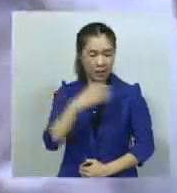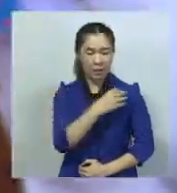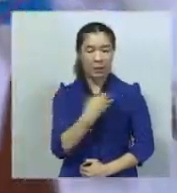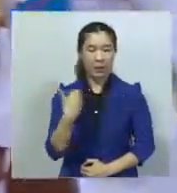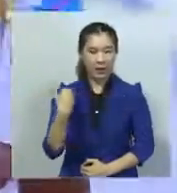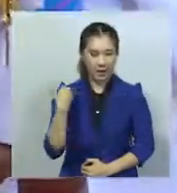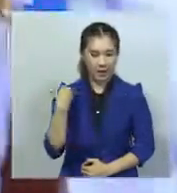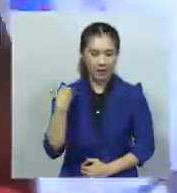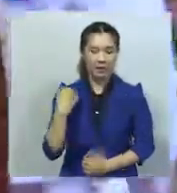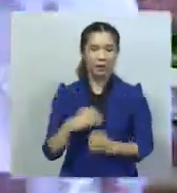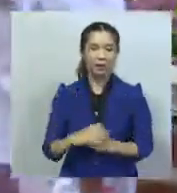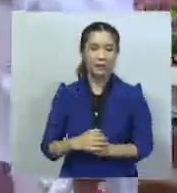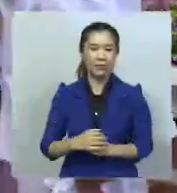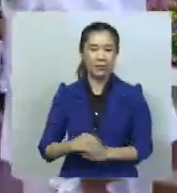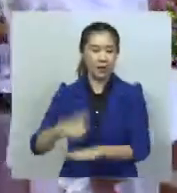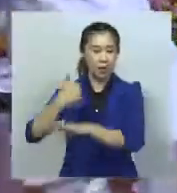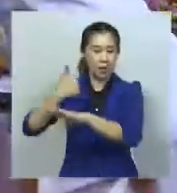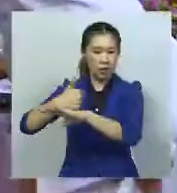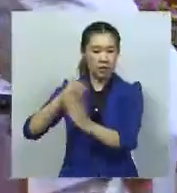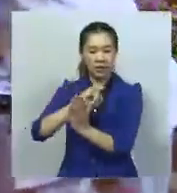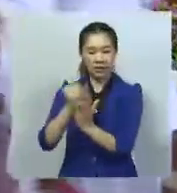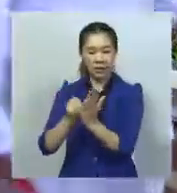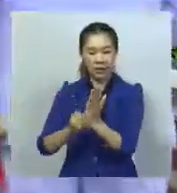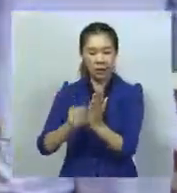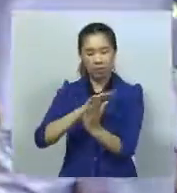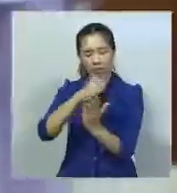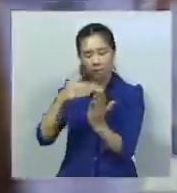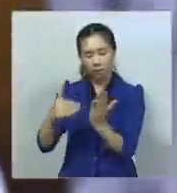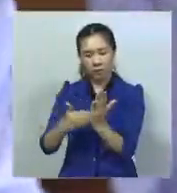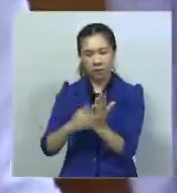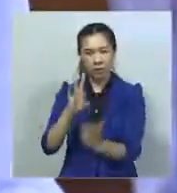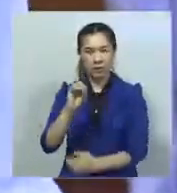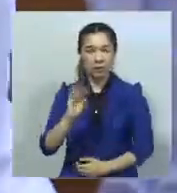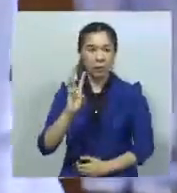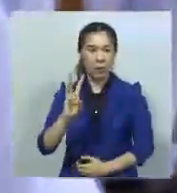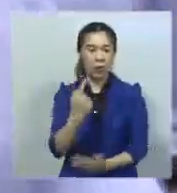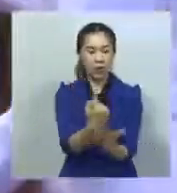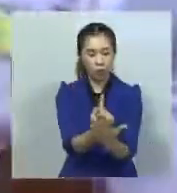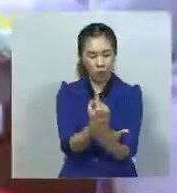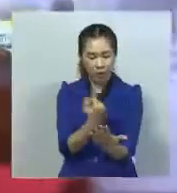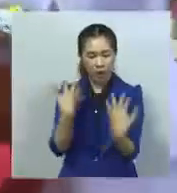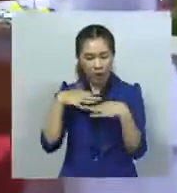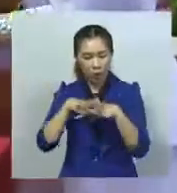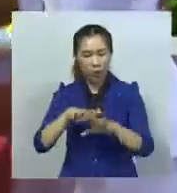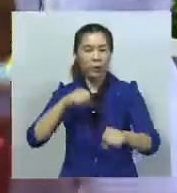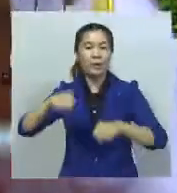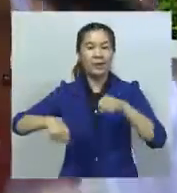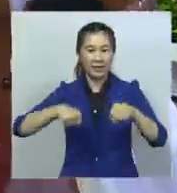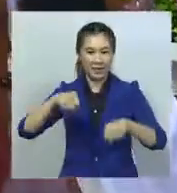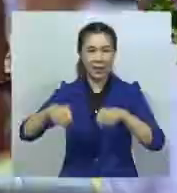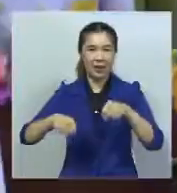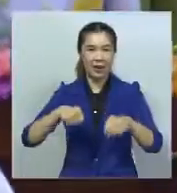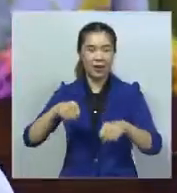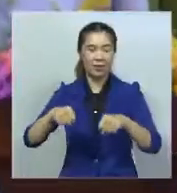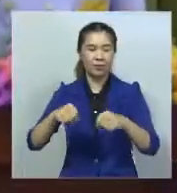ายกรัฐมนตรีและผู้ว่าราชการจังหวัด76จังหวัดเป็นตัวแทนผู้เข้าร่วมกิจกรรมปั่นจักรยานไบค์อุ่น